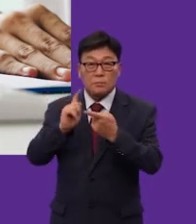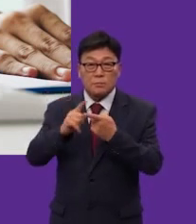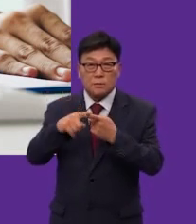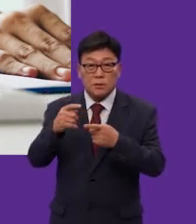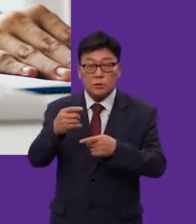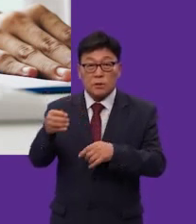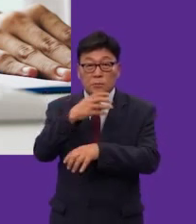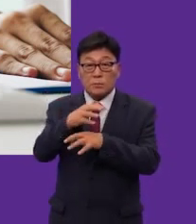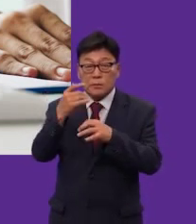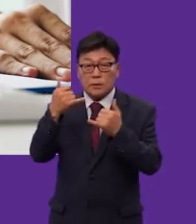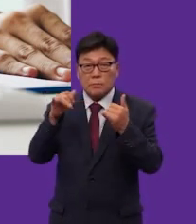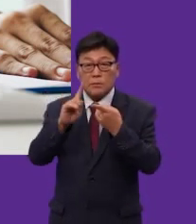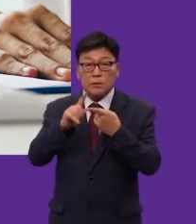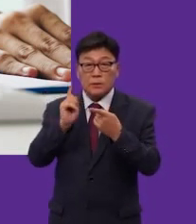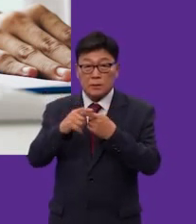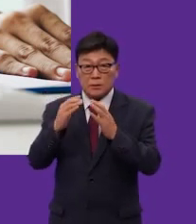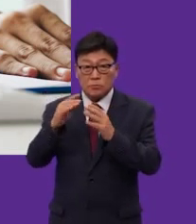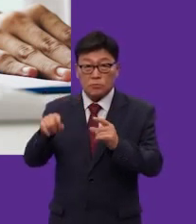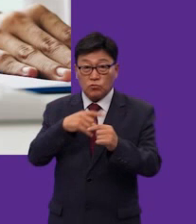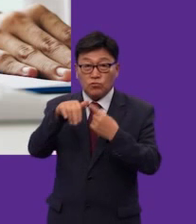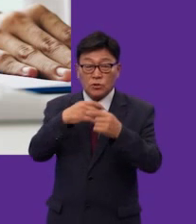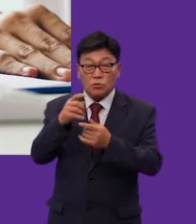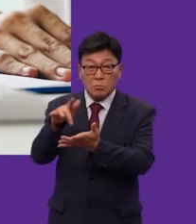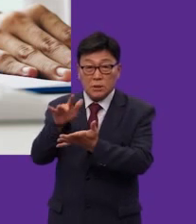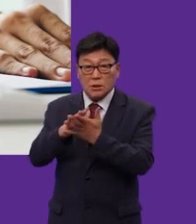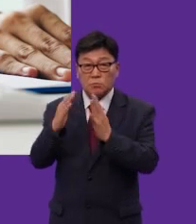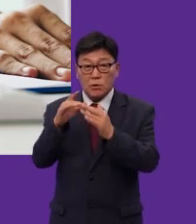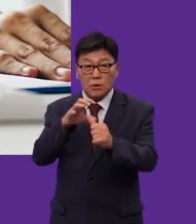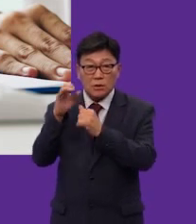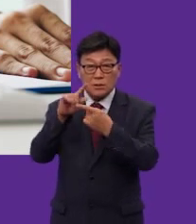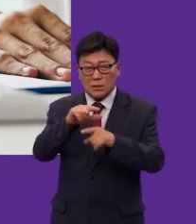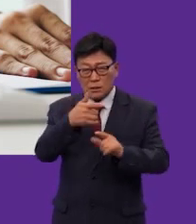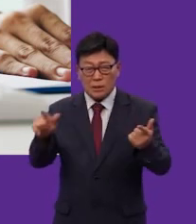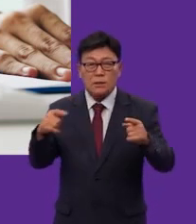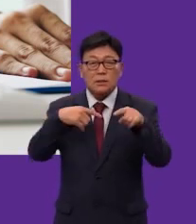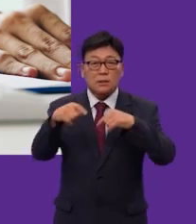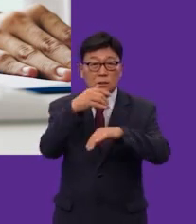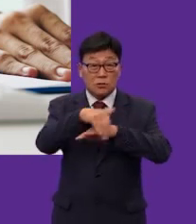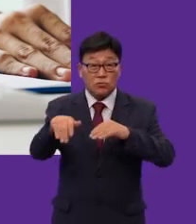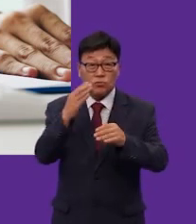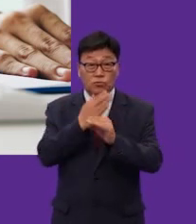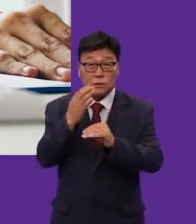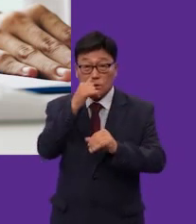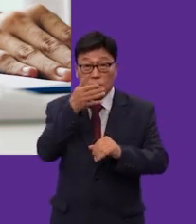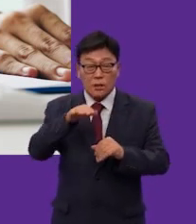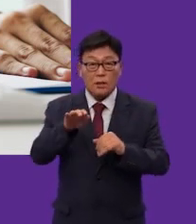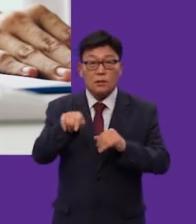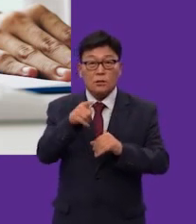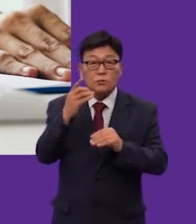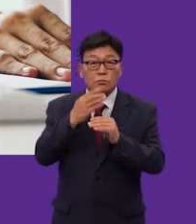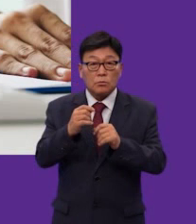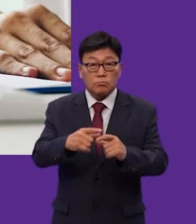취약계층을 위한 주거복지센터 운영, 빈집 활용 등 다양한 주택 정책 사업을 시행 중에 있습니다.